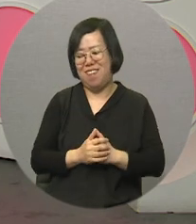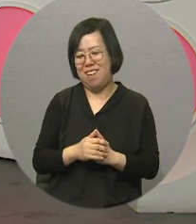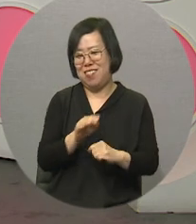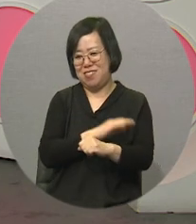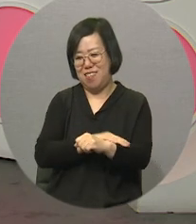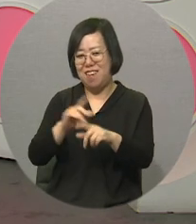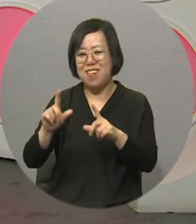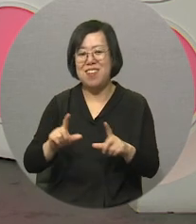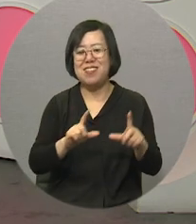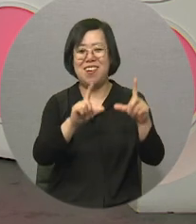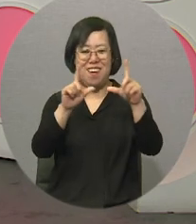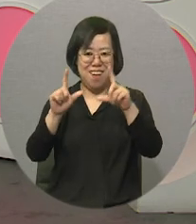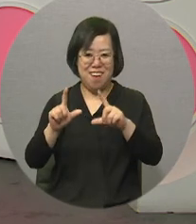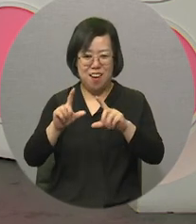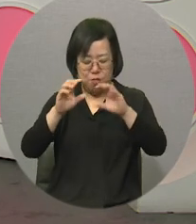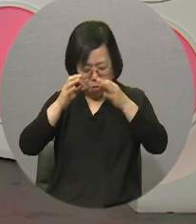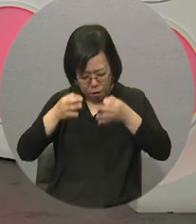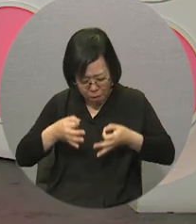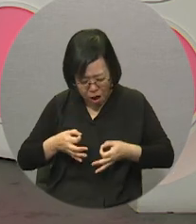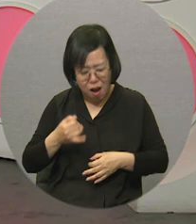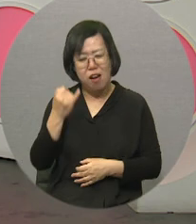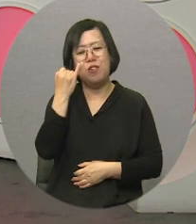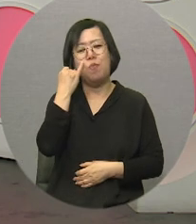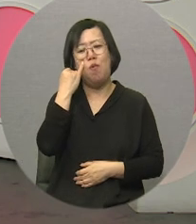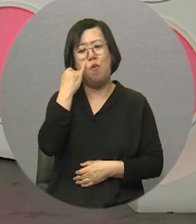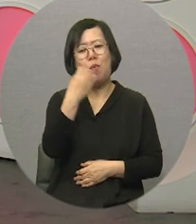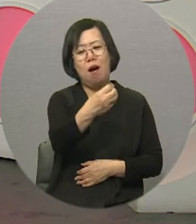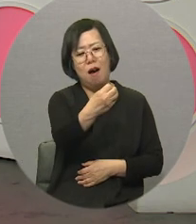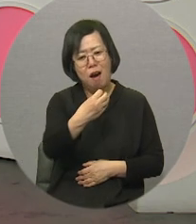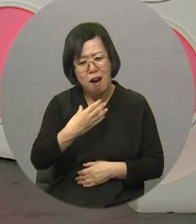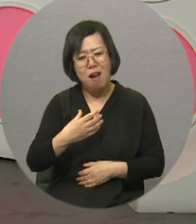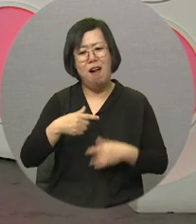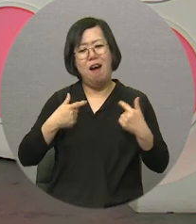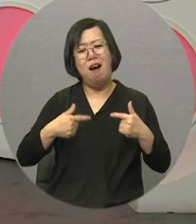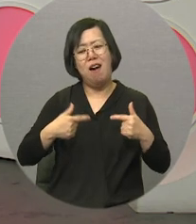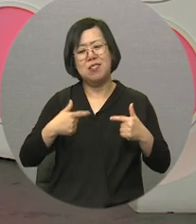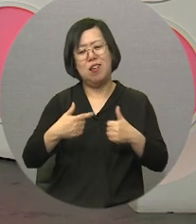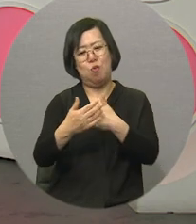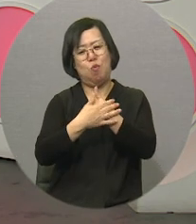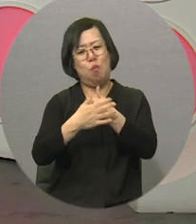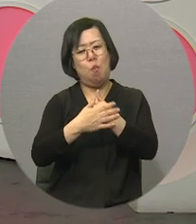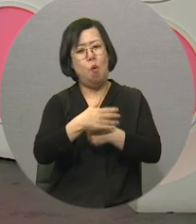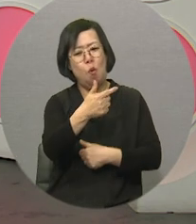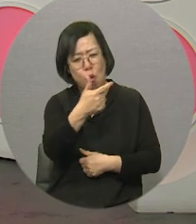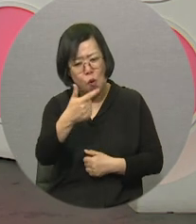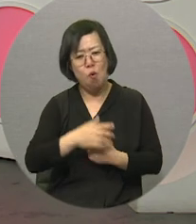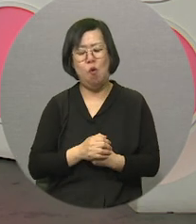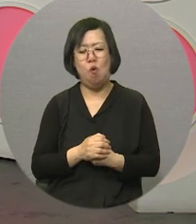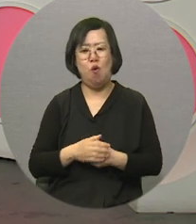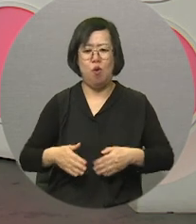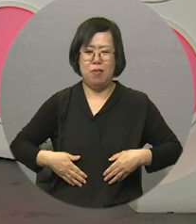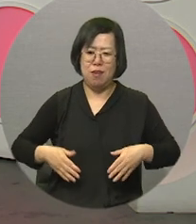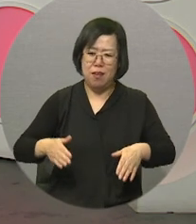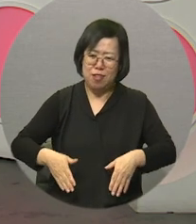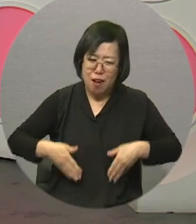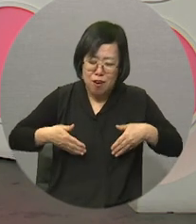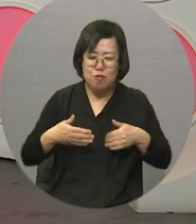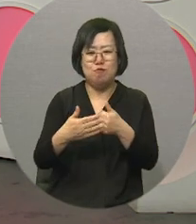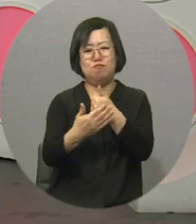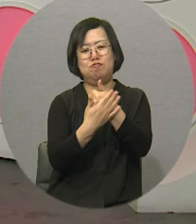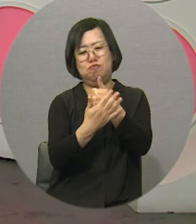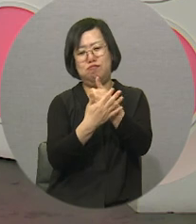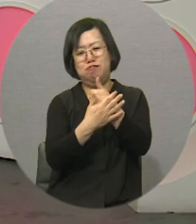수 있었던 것도 그 식당 이모 덕이었습니다. 아무 말 없이 제 등을 토닥여주는 이모의